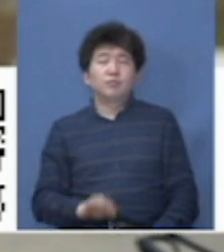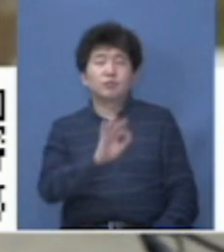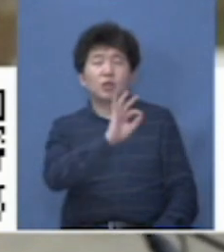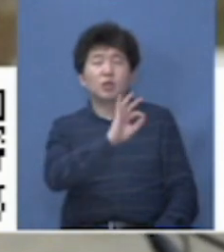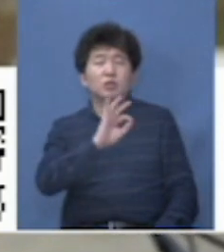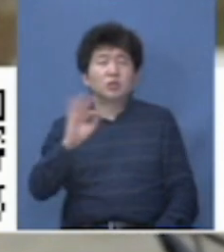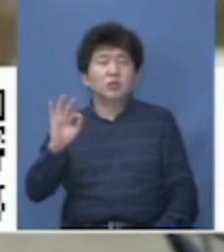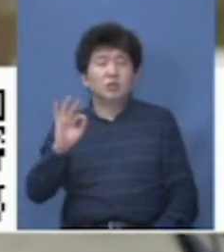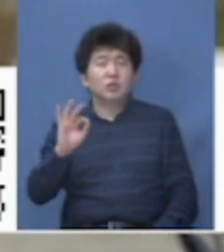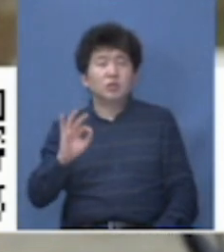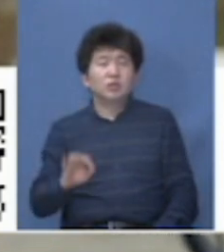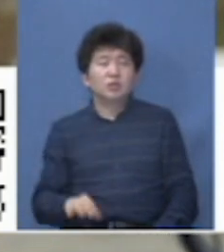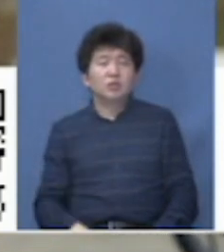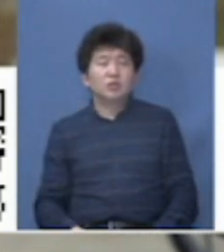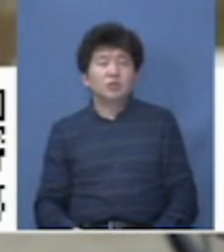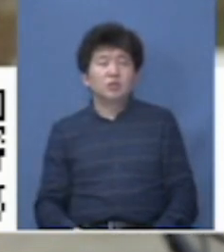отличное